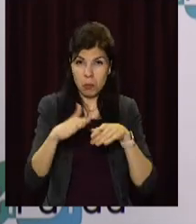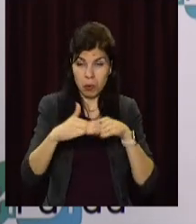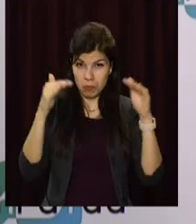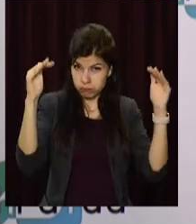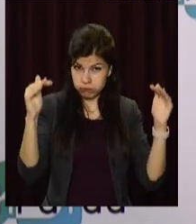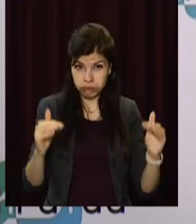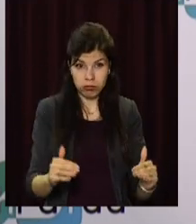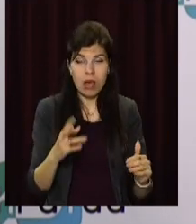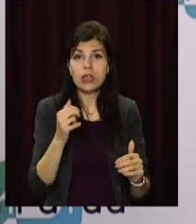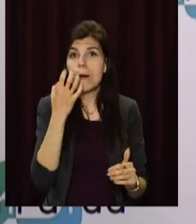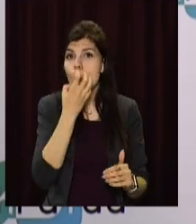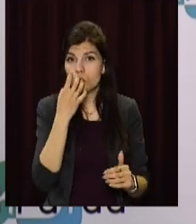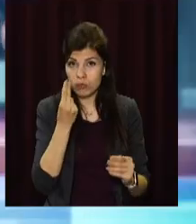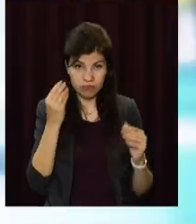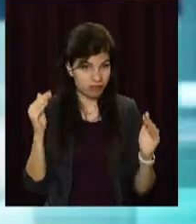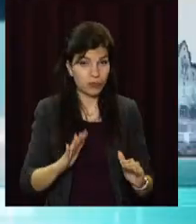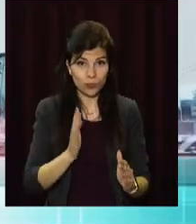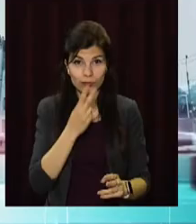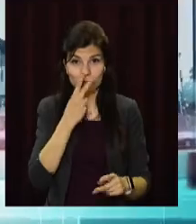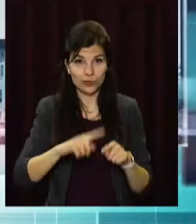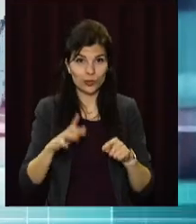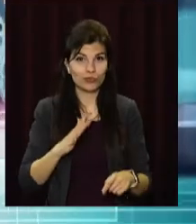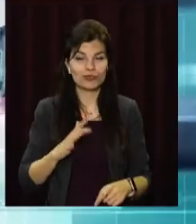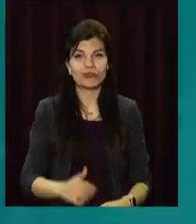на помідори.